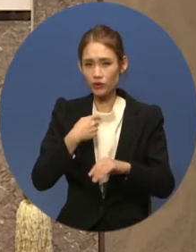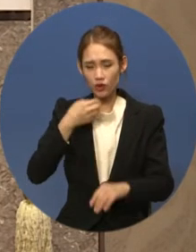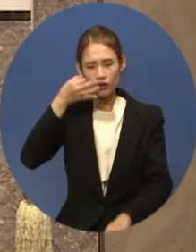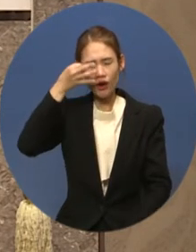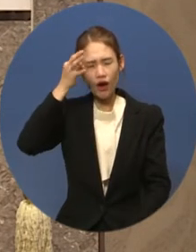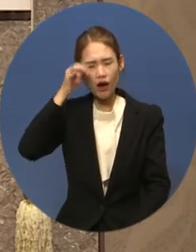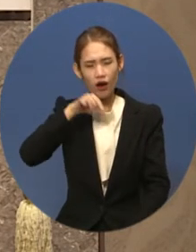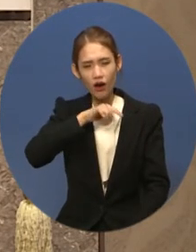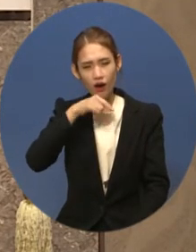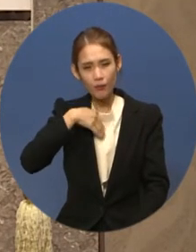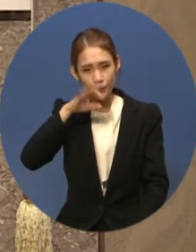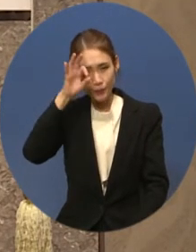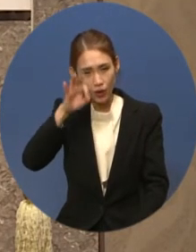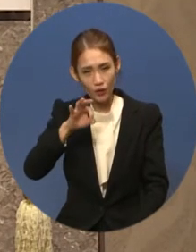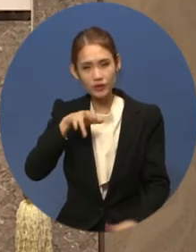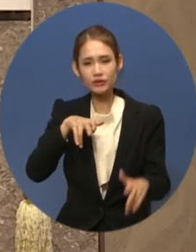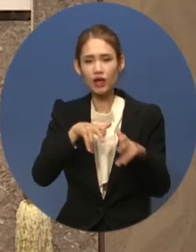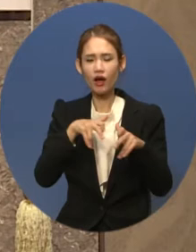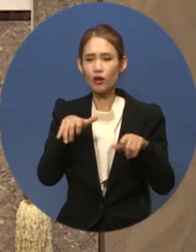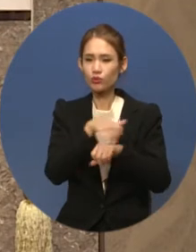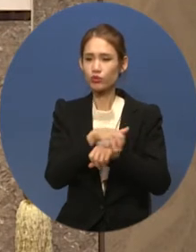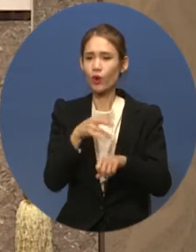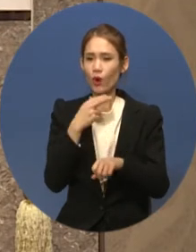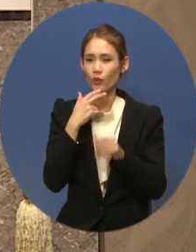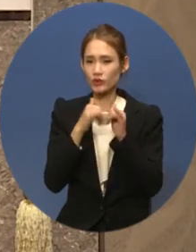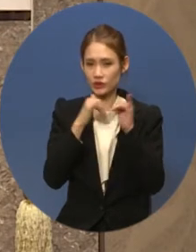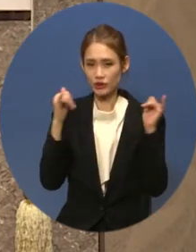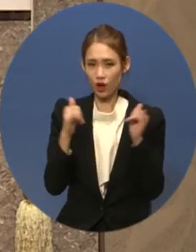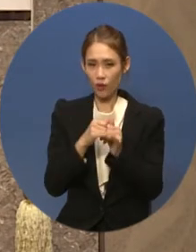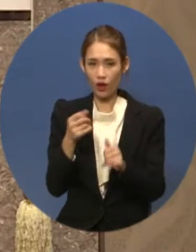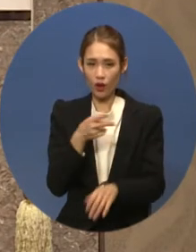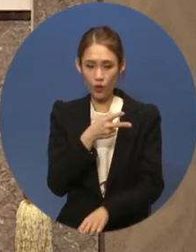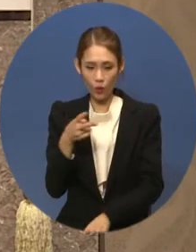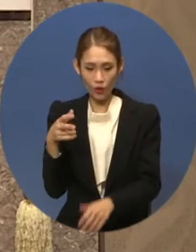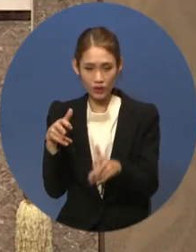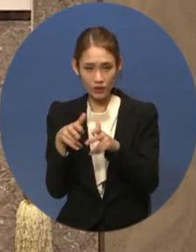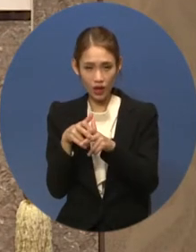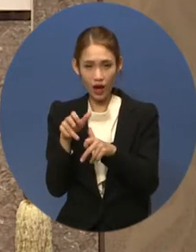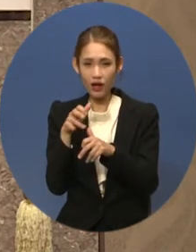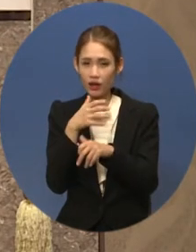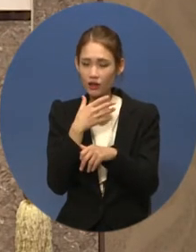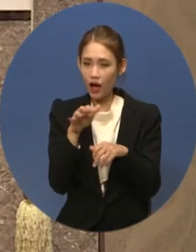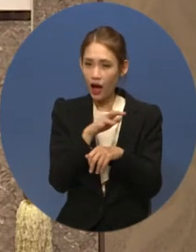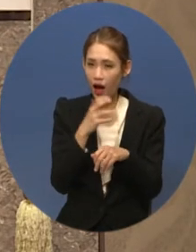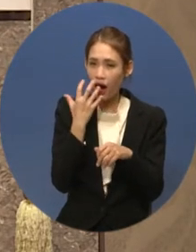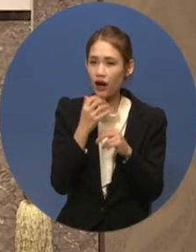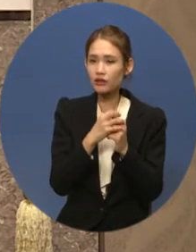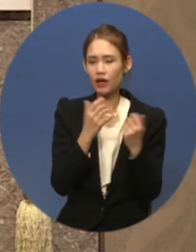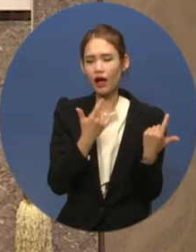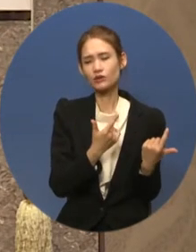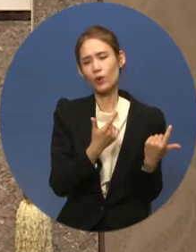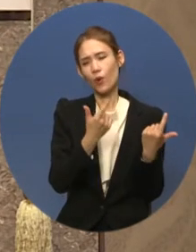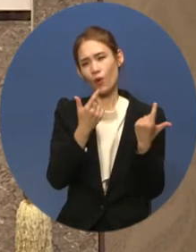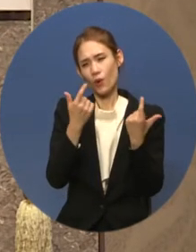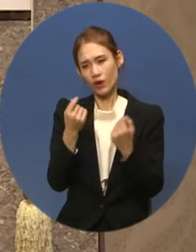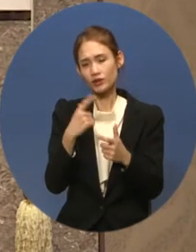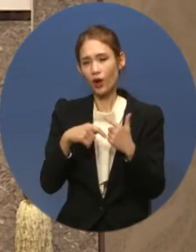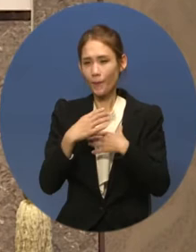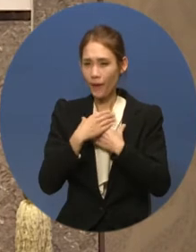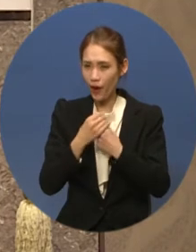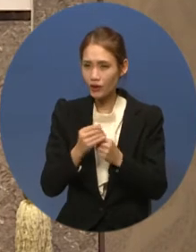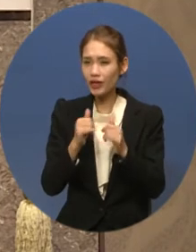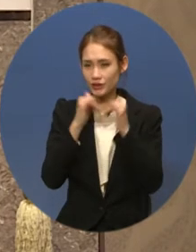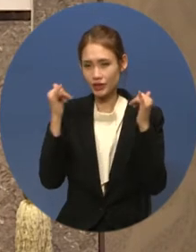있습니다 장애가 불편하지 않은 사회는 비장애인 모두에게 는 토 편안하고 편리한 사회가 된다 라고 하는 것을 알게